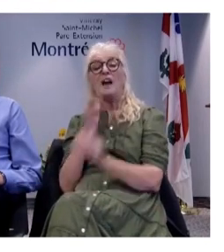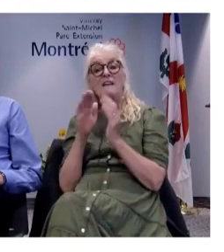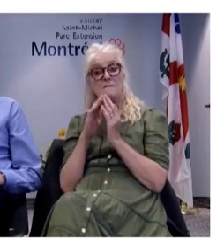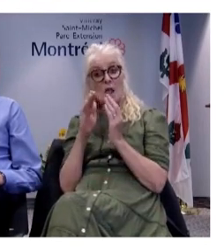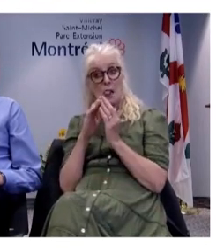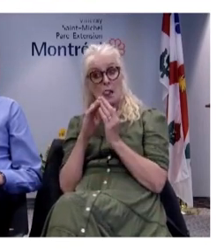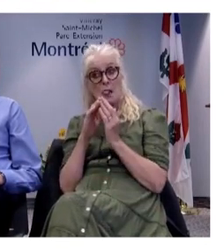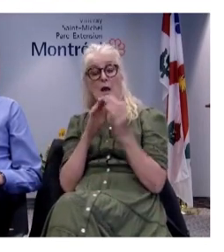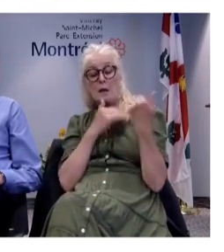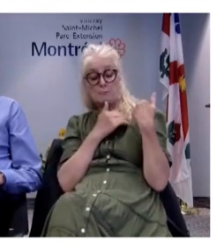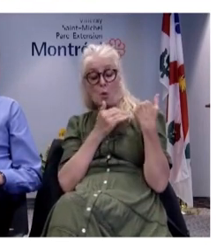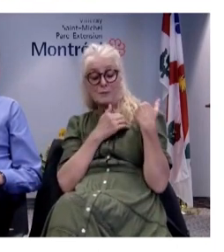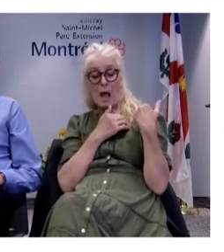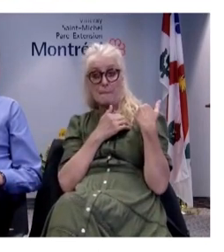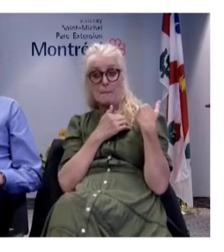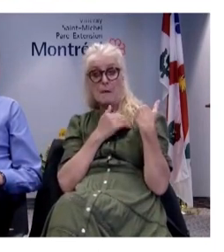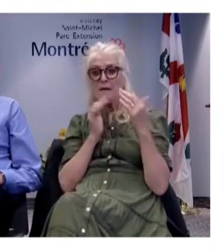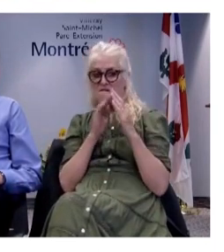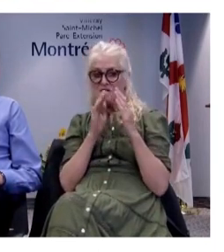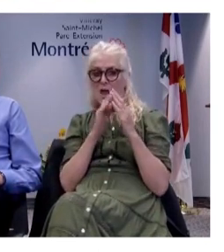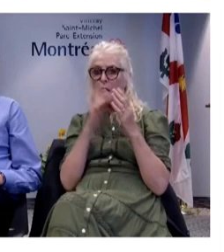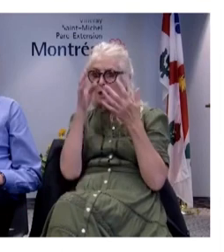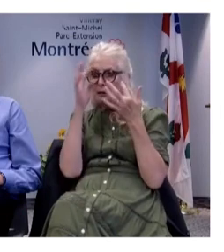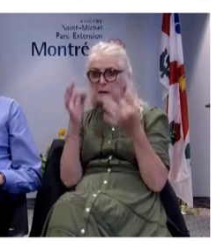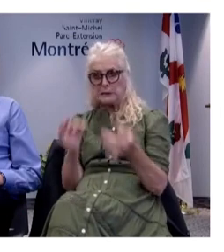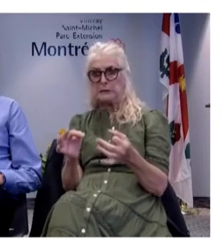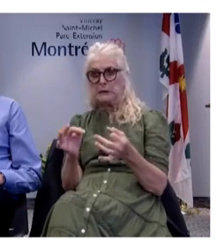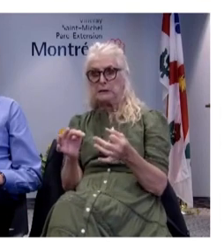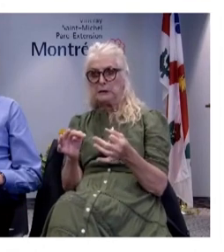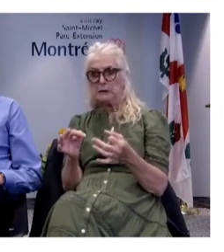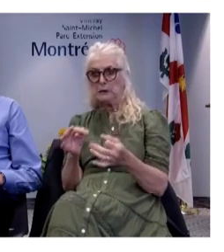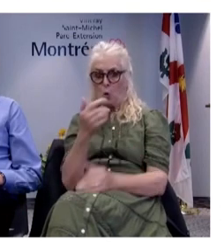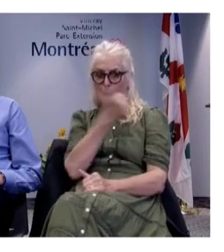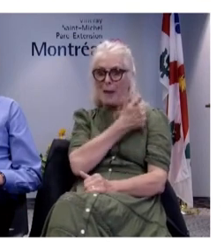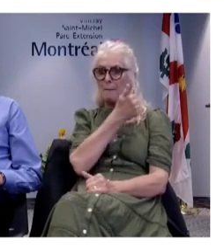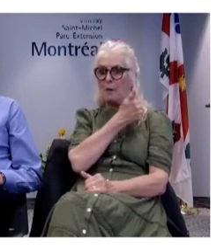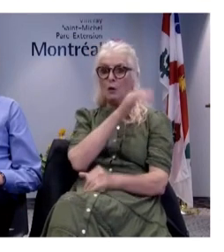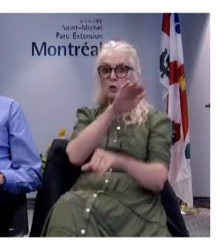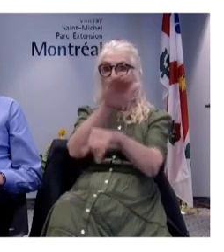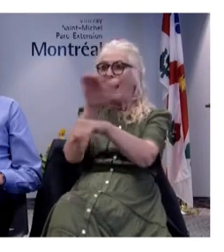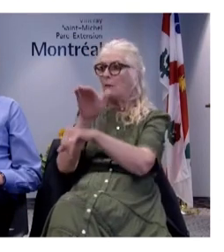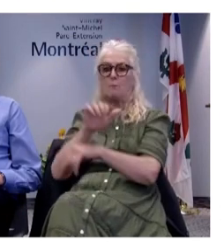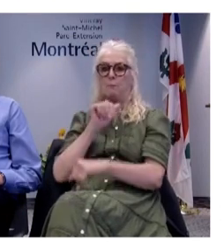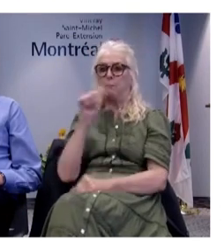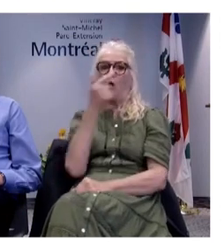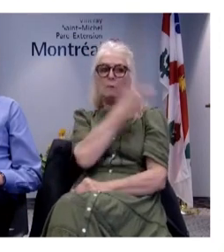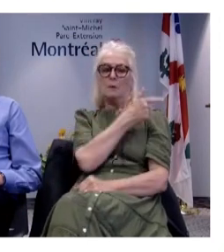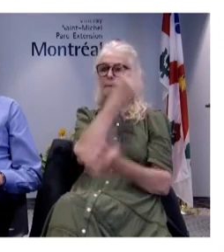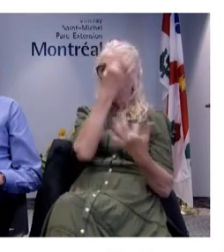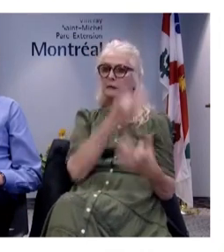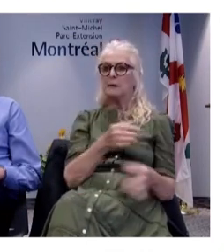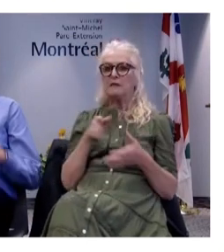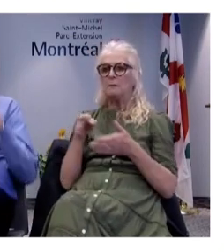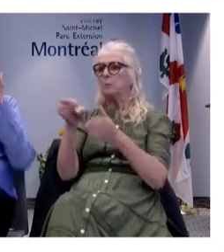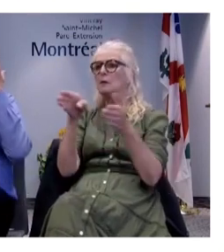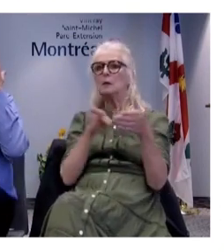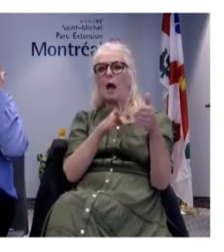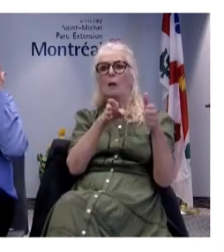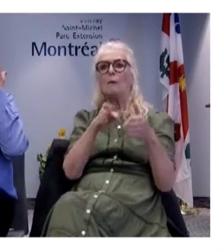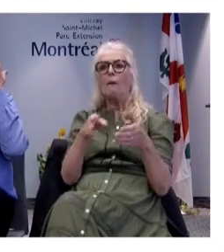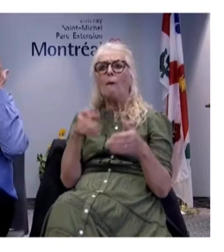parce que la ville a décidé de façon unilatérale d'installer des pistes pour je sais pas combien de cycliste